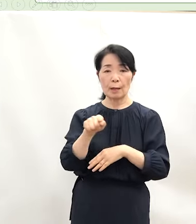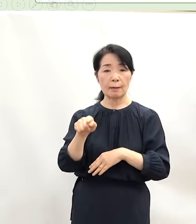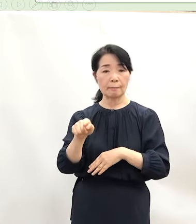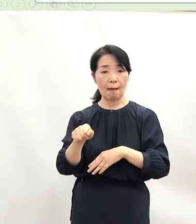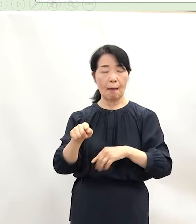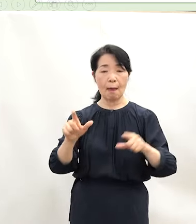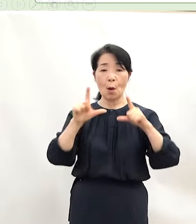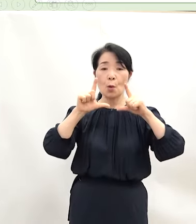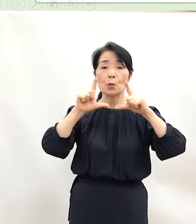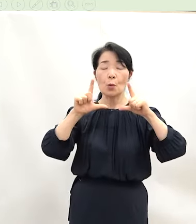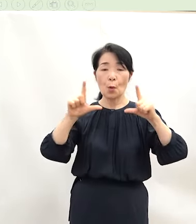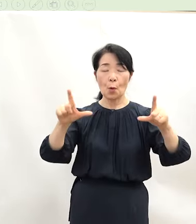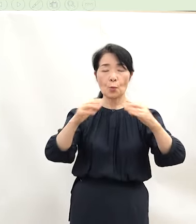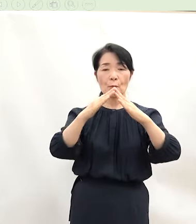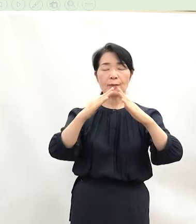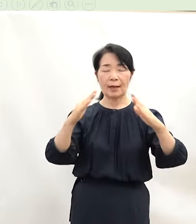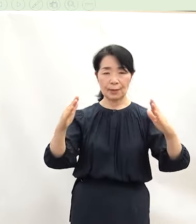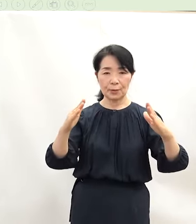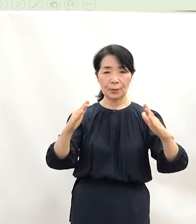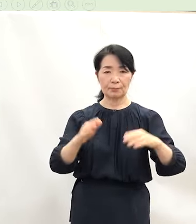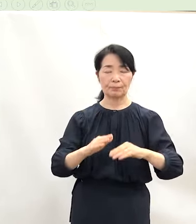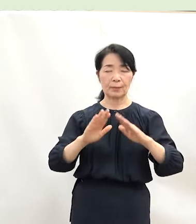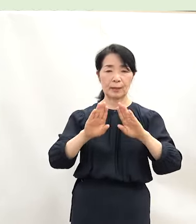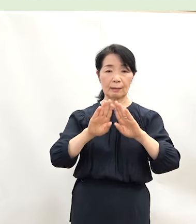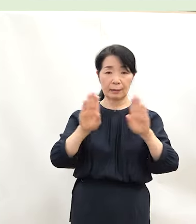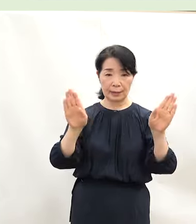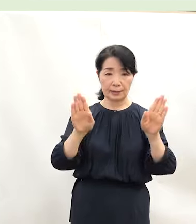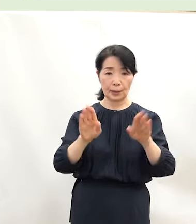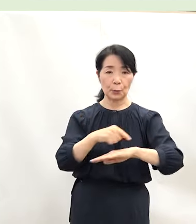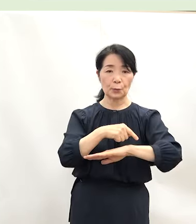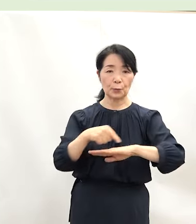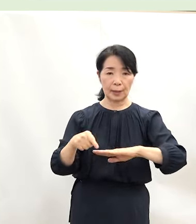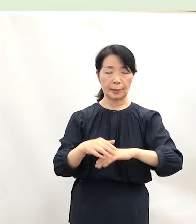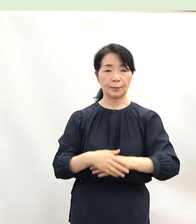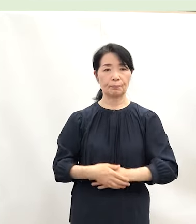報告会を実施いたします。まあ、こんな感じですね。